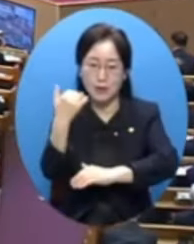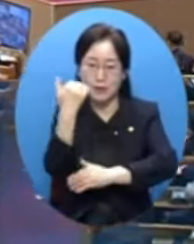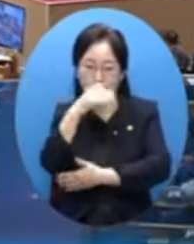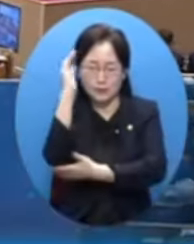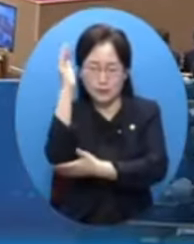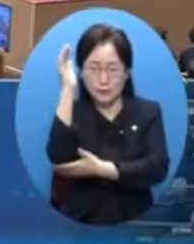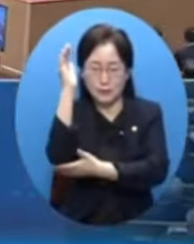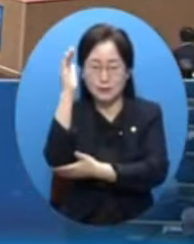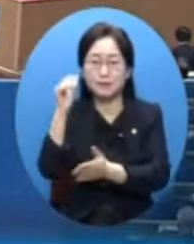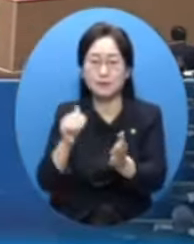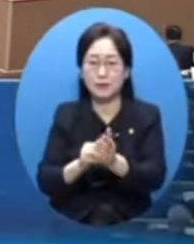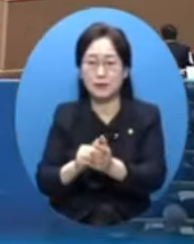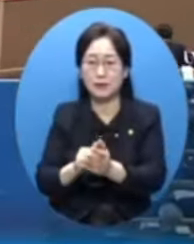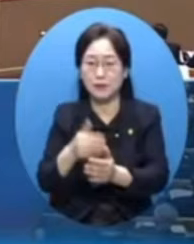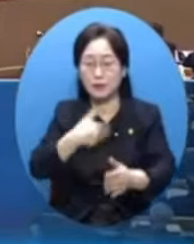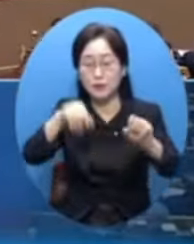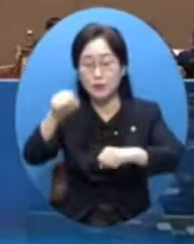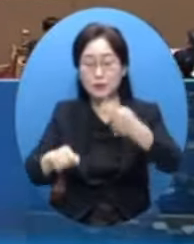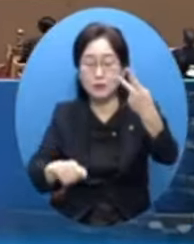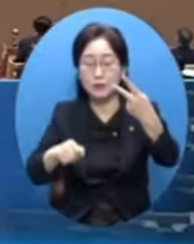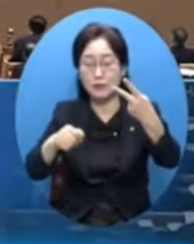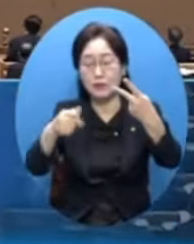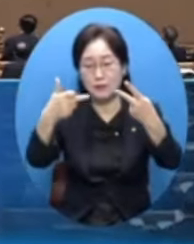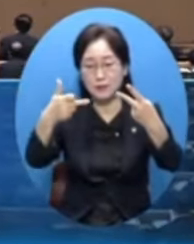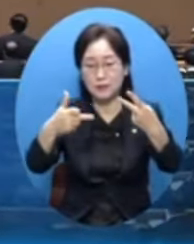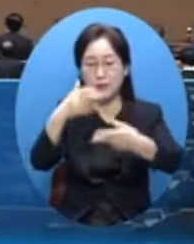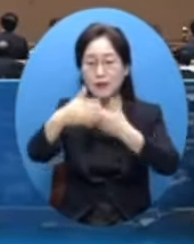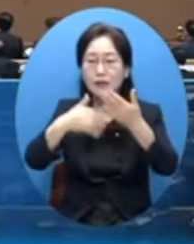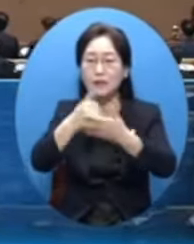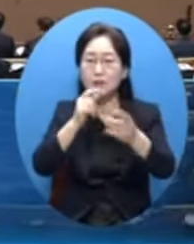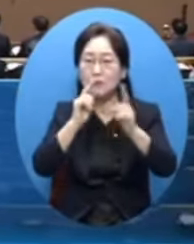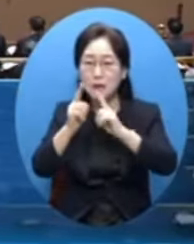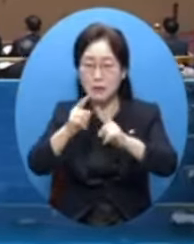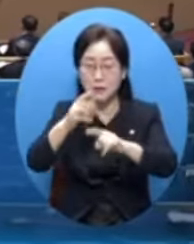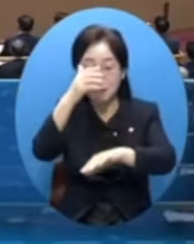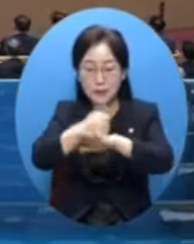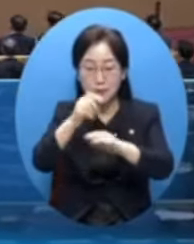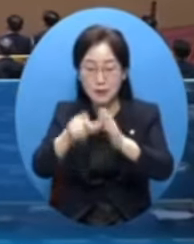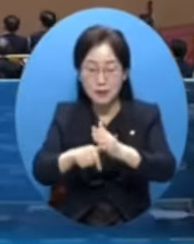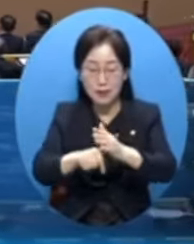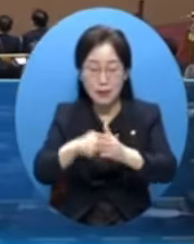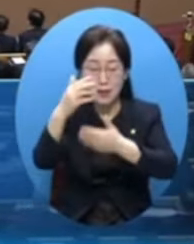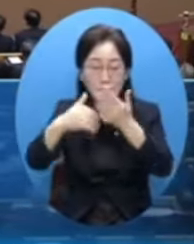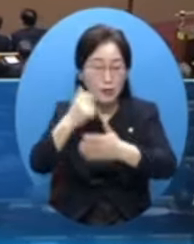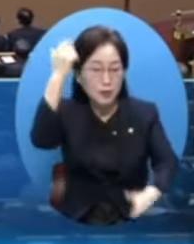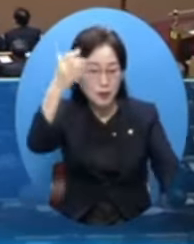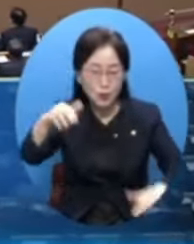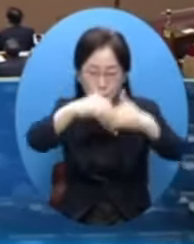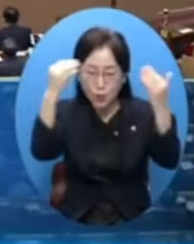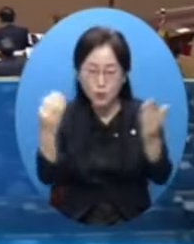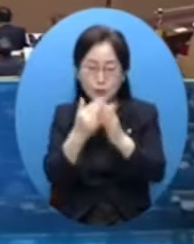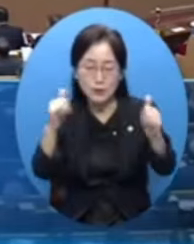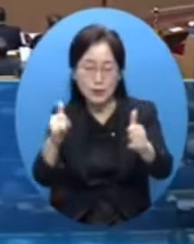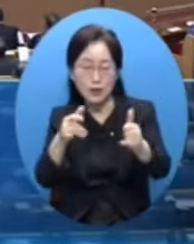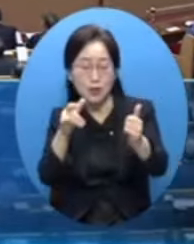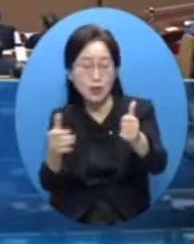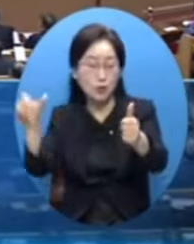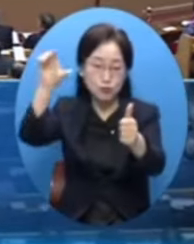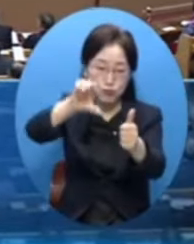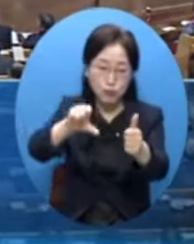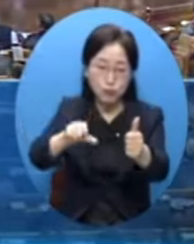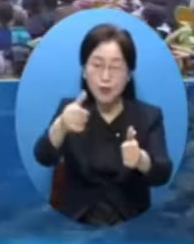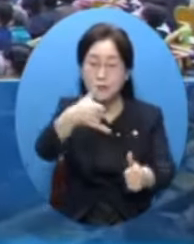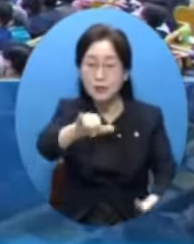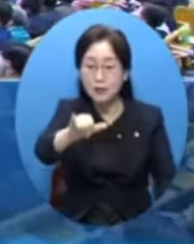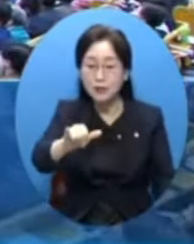사도행전 2장 10절 18절입니다 하나님 말씀하시기를 말세에 내가 내 영을 모든 육체에 부어주리니 너희 자녀들은 예언할